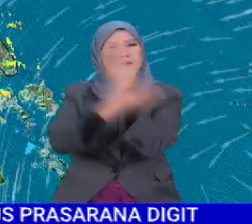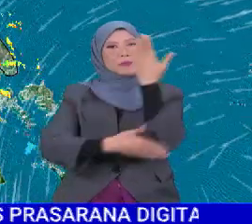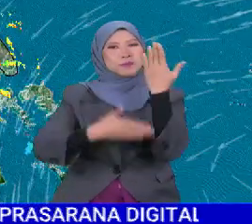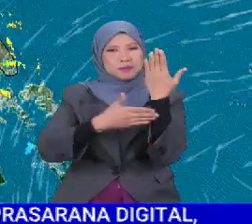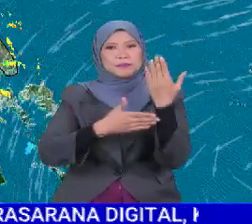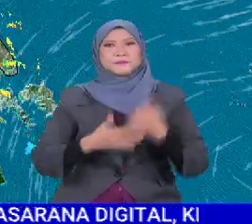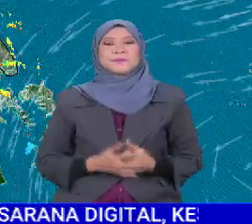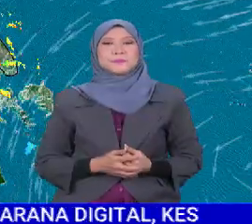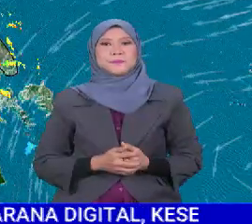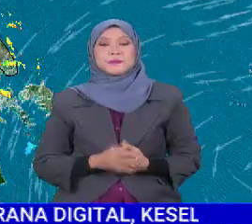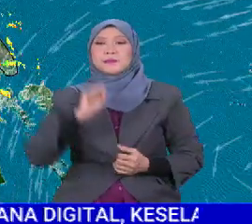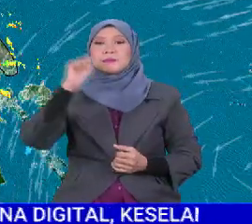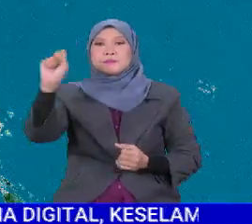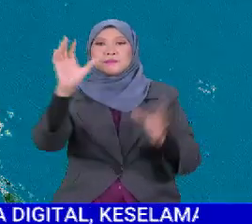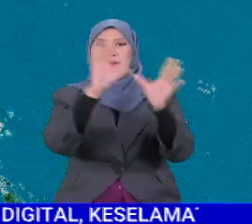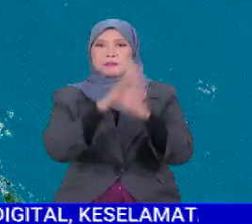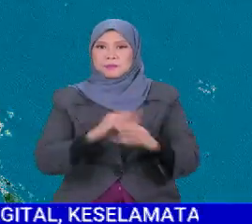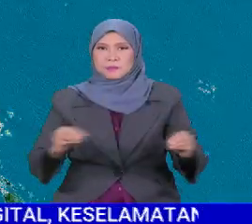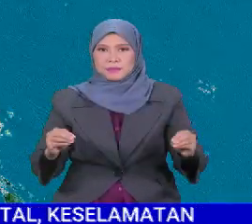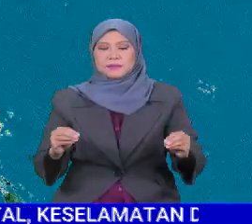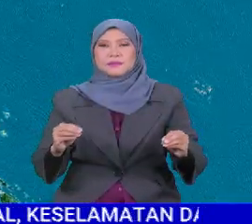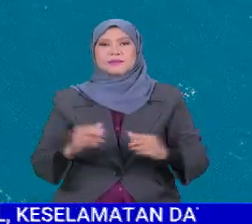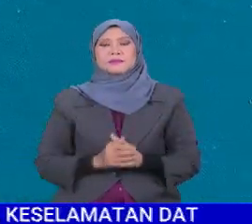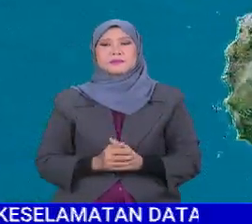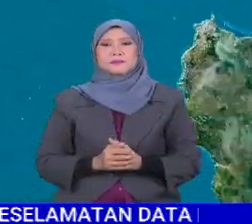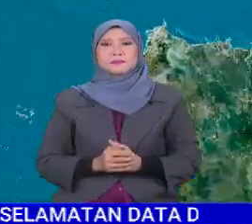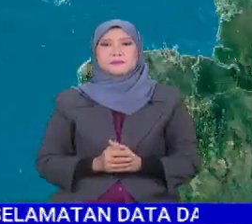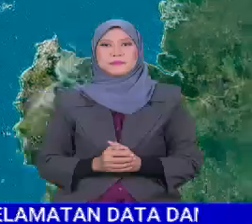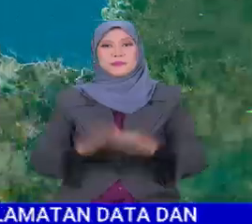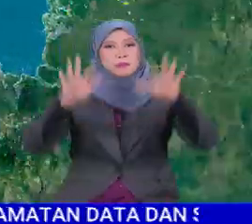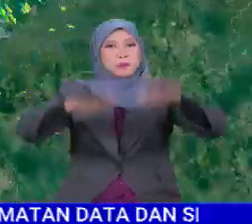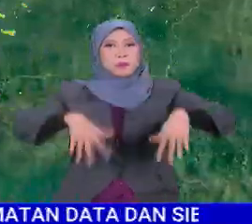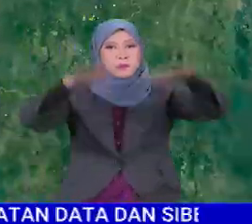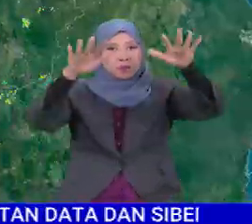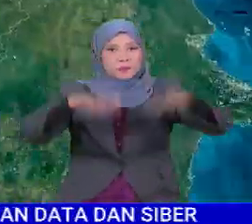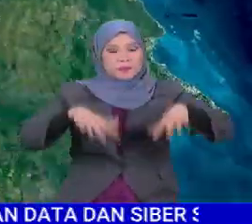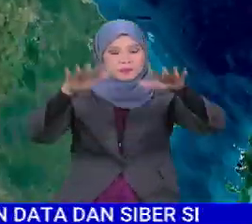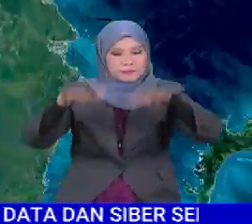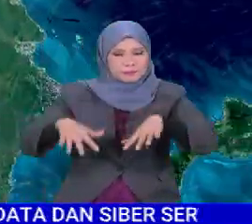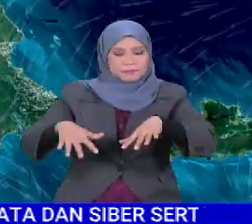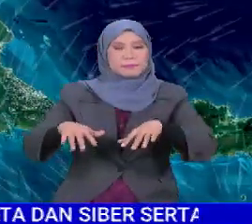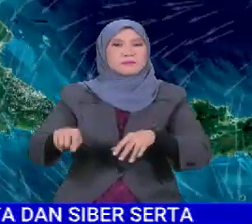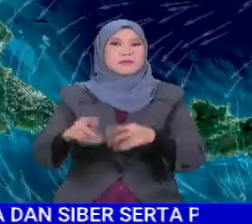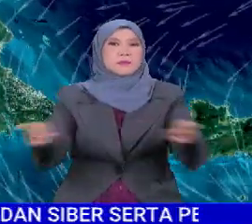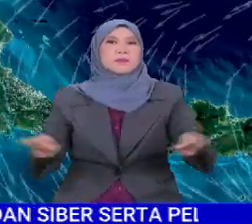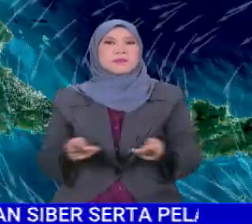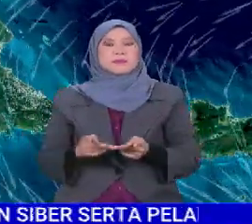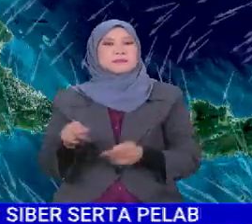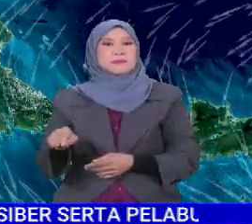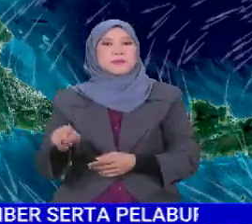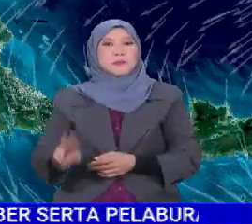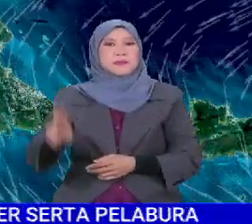Malaysia. Bagi negeri Sabah dan Sarawak pula, kita dapat lihat pada ketika ini hujan kini sedang berlaku melibatkan kawasan di